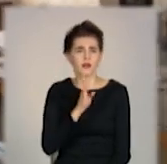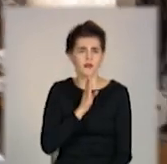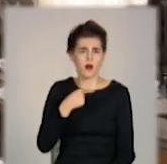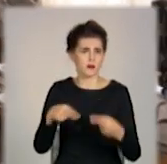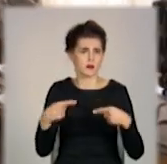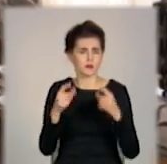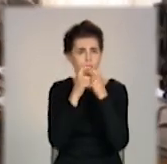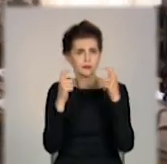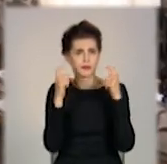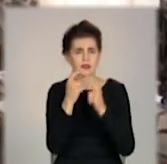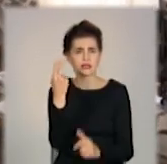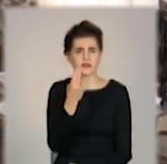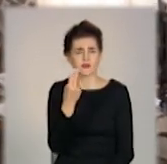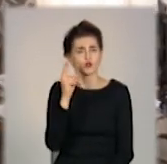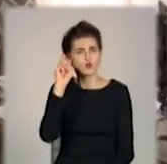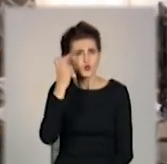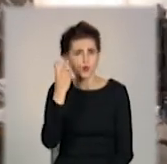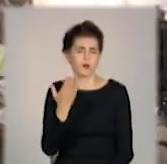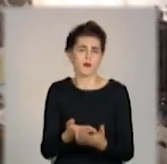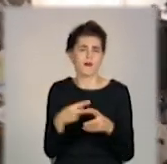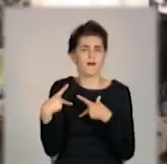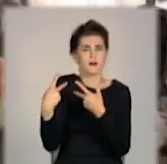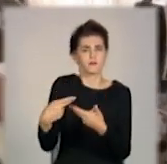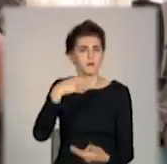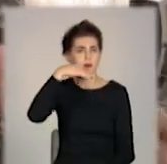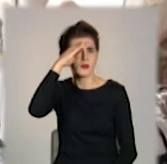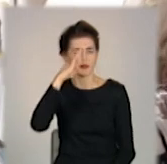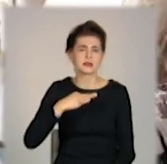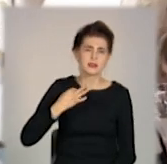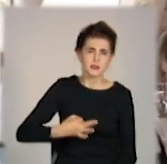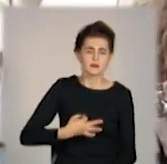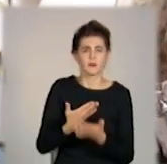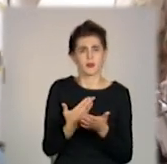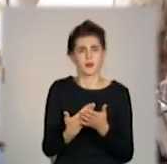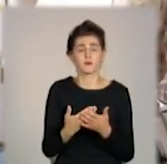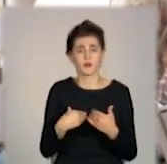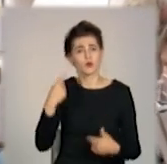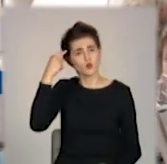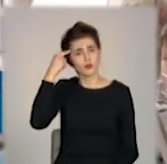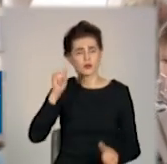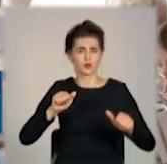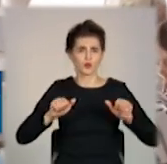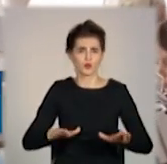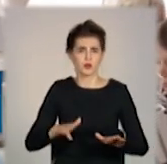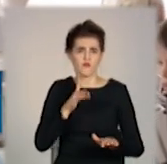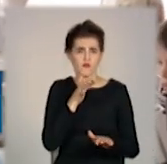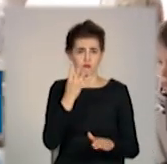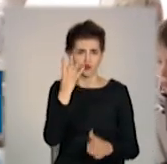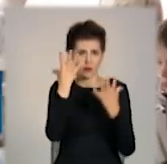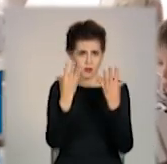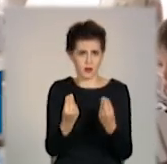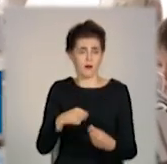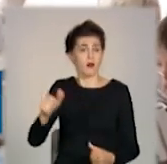мальчиков черных, чтобы у папы и у сыночка были одинаковые. Мы пришли к этому решению дня 4